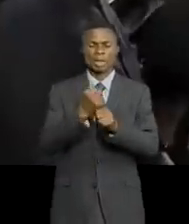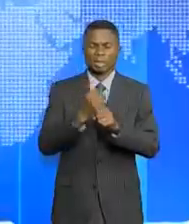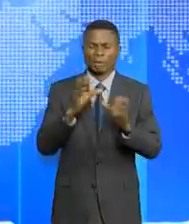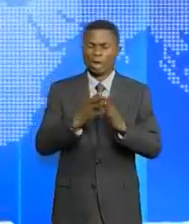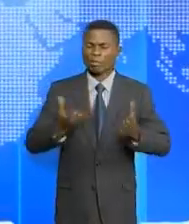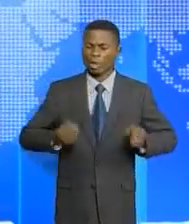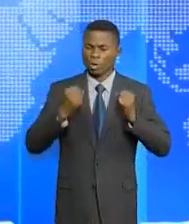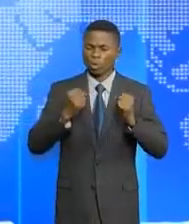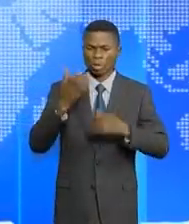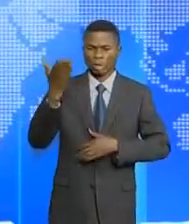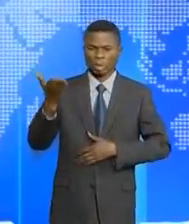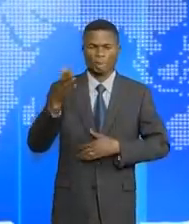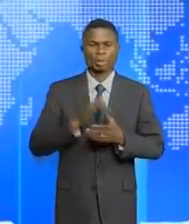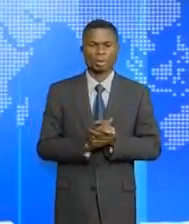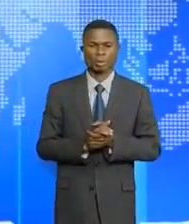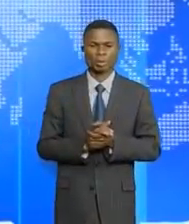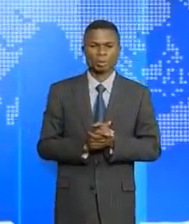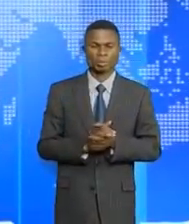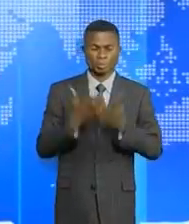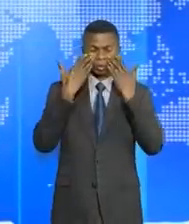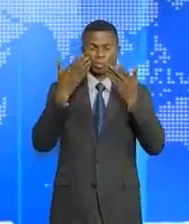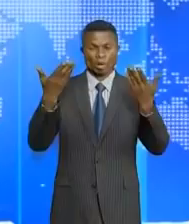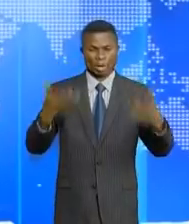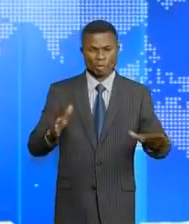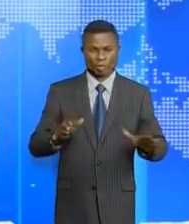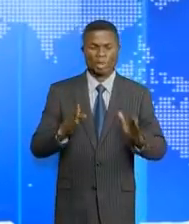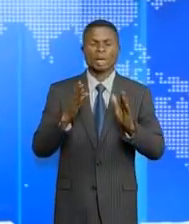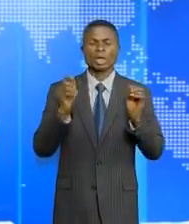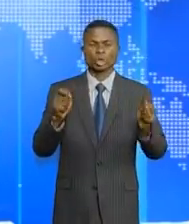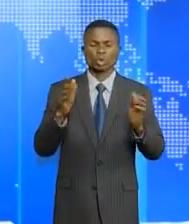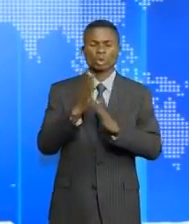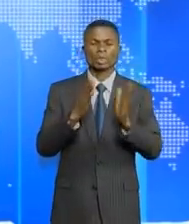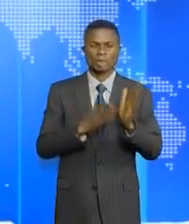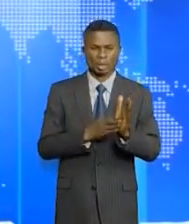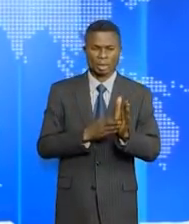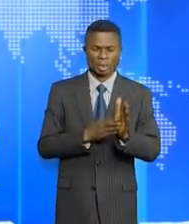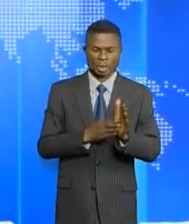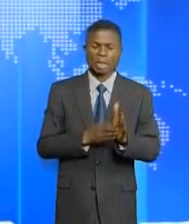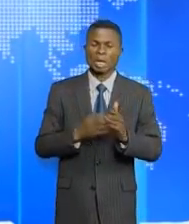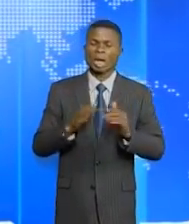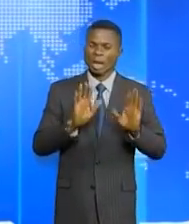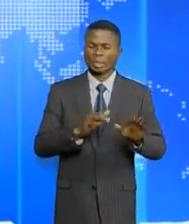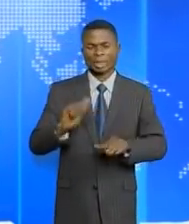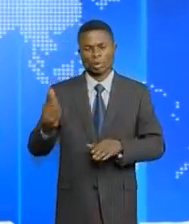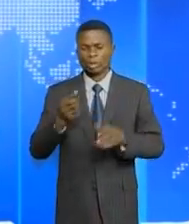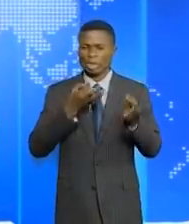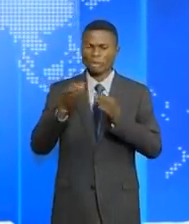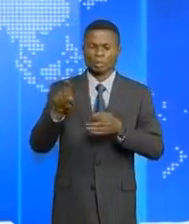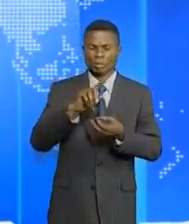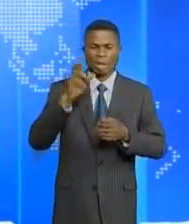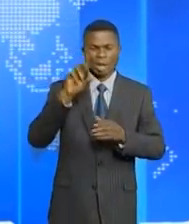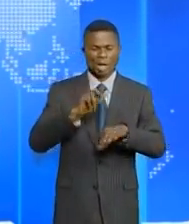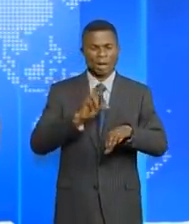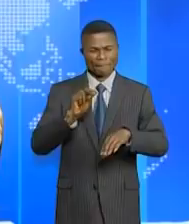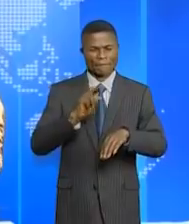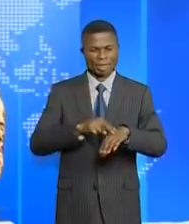dévotion. C'en est donc fini pour ces 19h. Sandra Nyangui va me relayer sur ce même plateau à